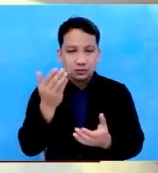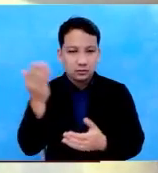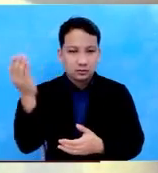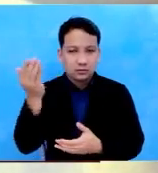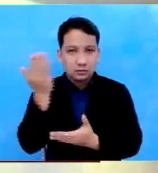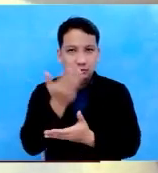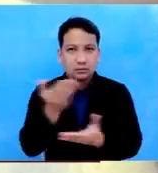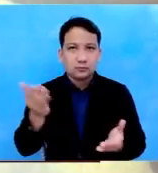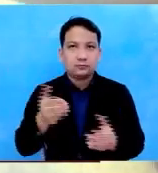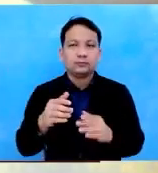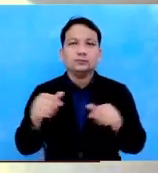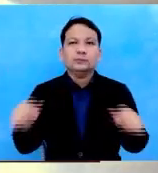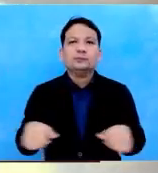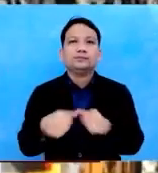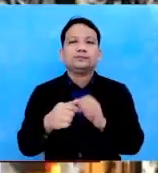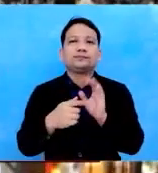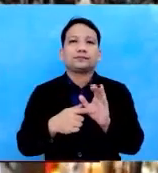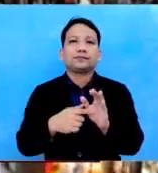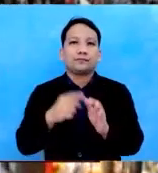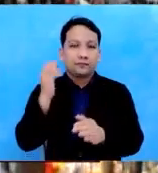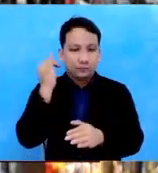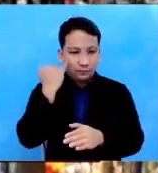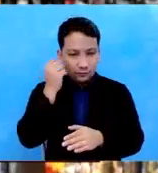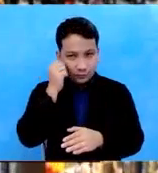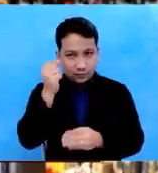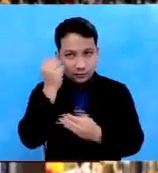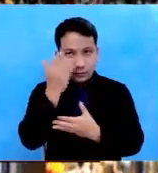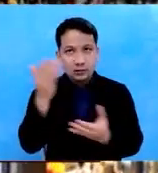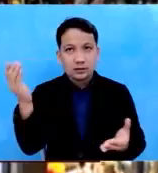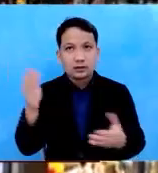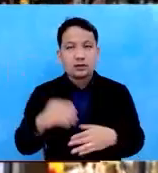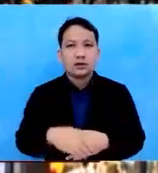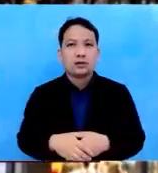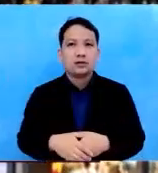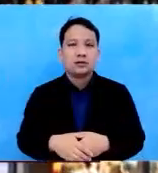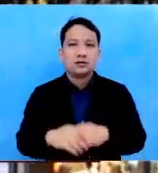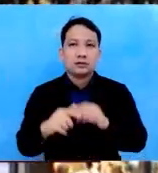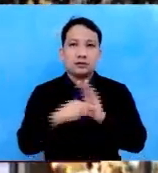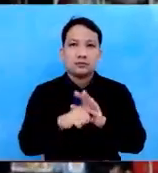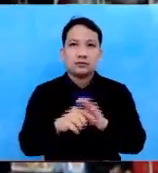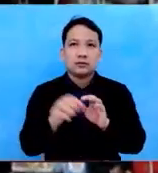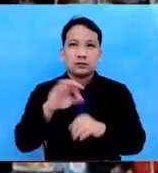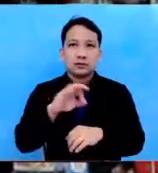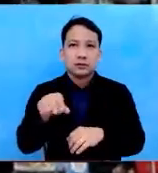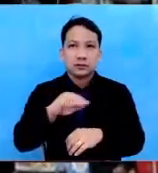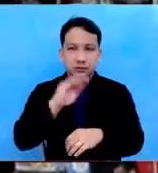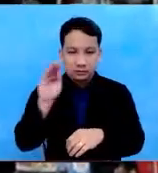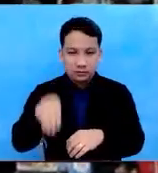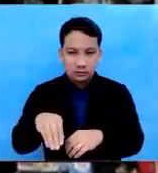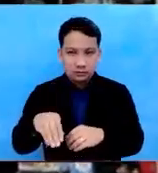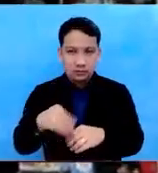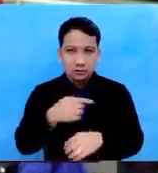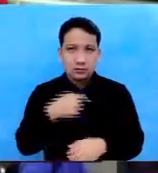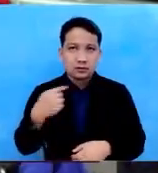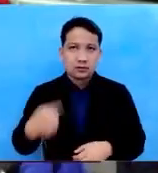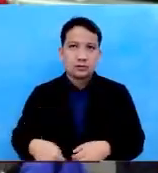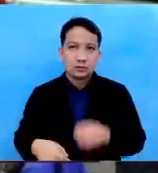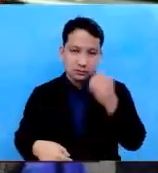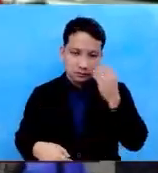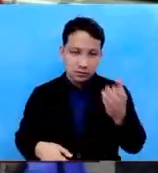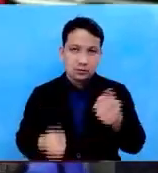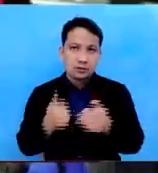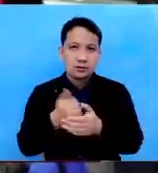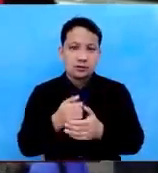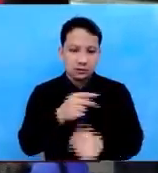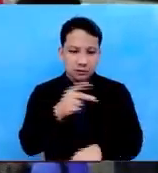Albay Representative Joey Salceda na nagsasabing nasa negative 99% ang Chinese outbound tourists sa Pilipinas